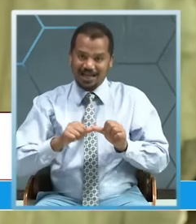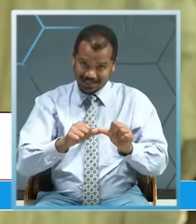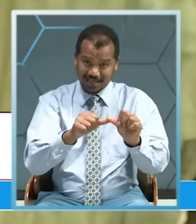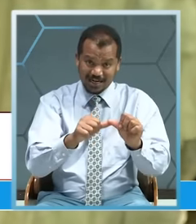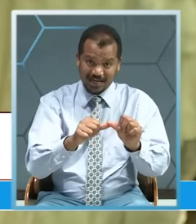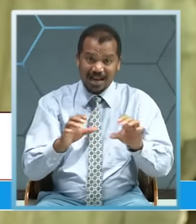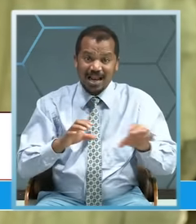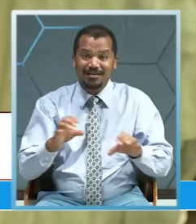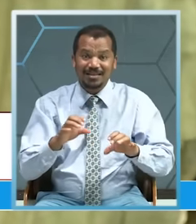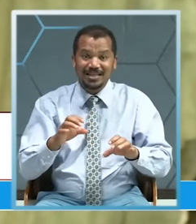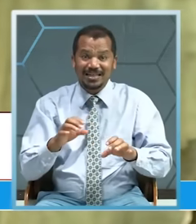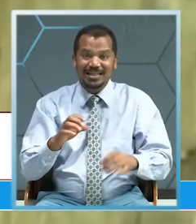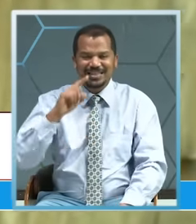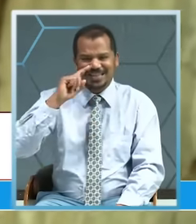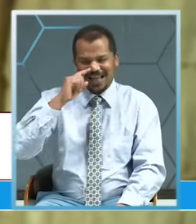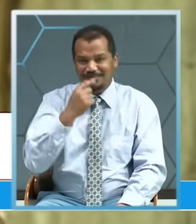ለማድረግ